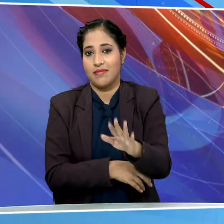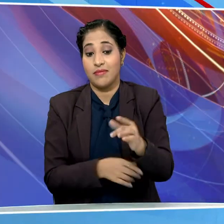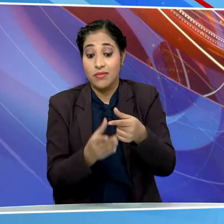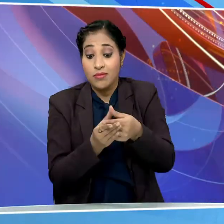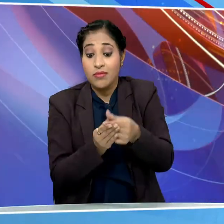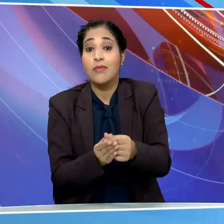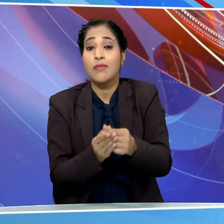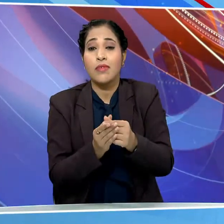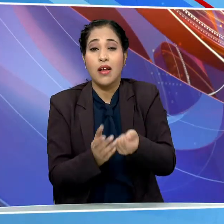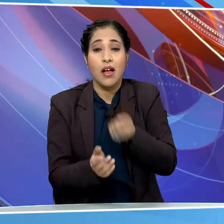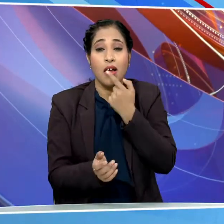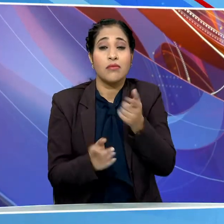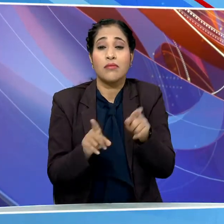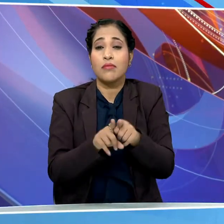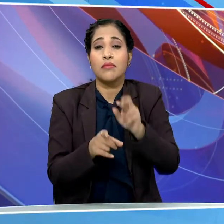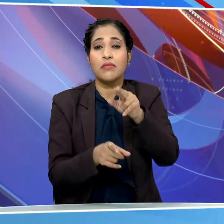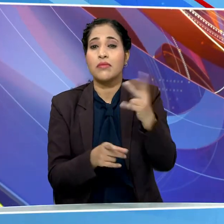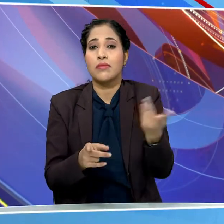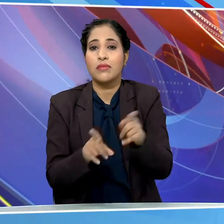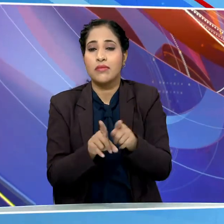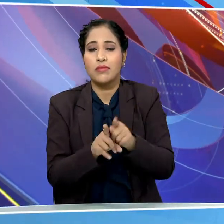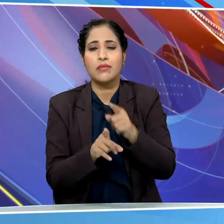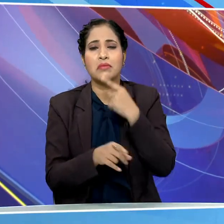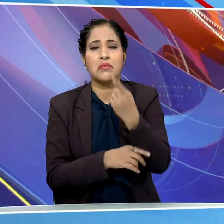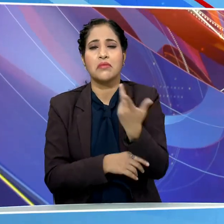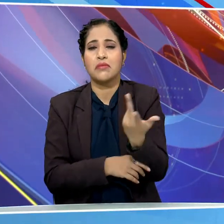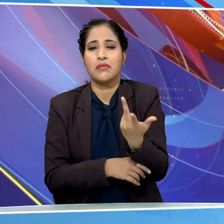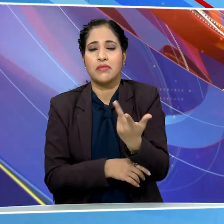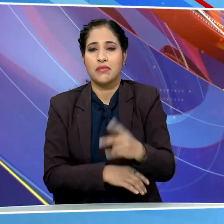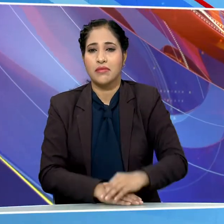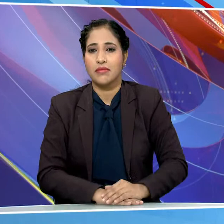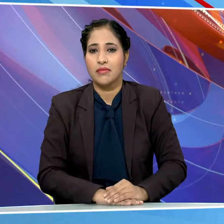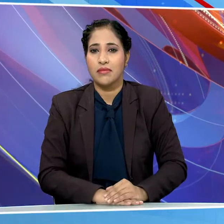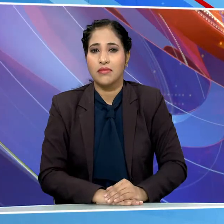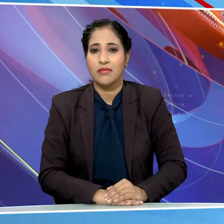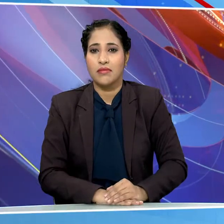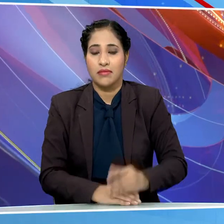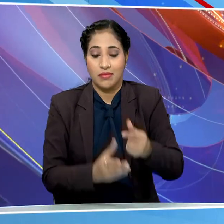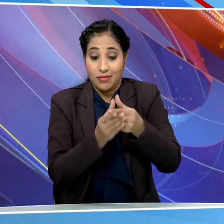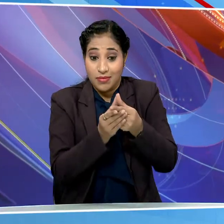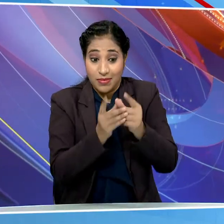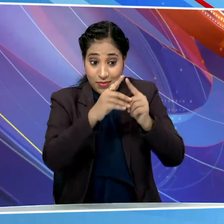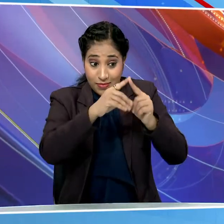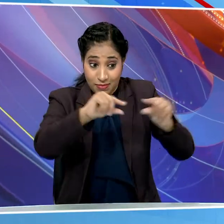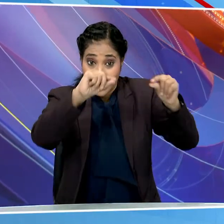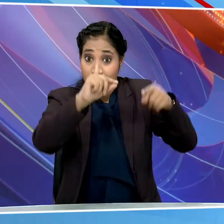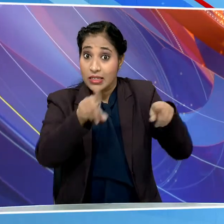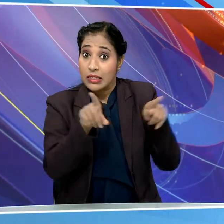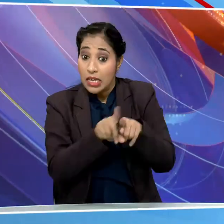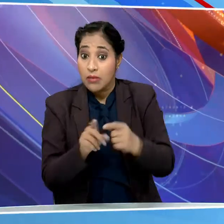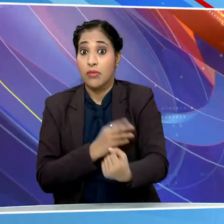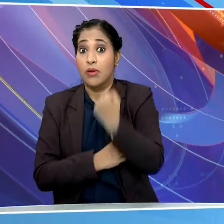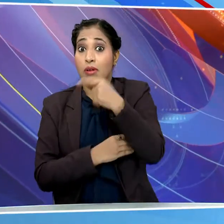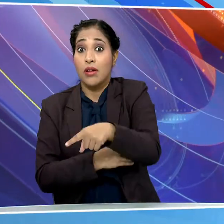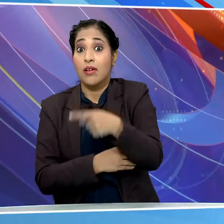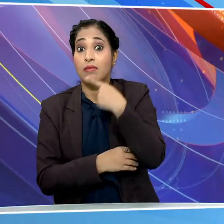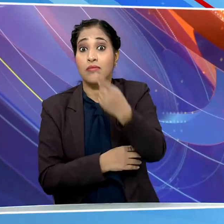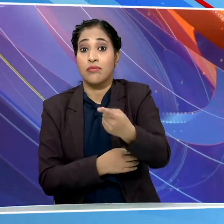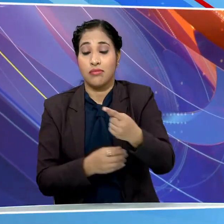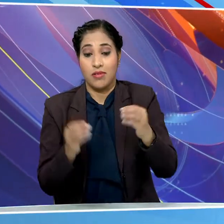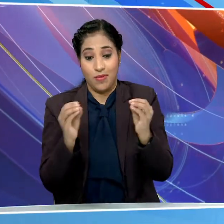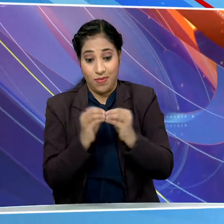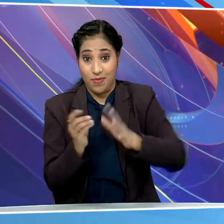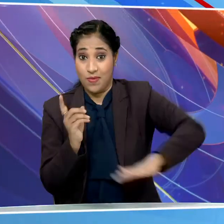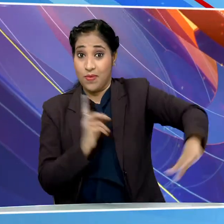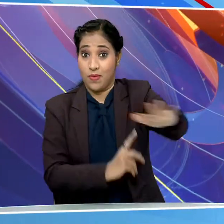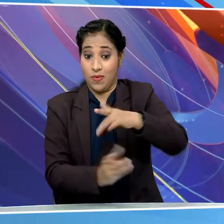मूंगफली बाहर जाने लग गई और बादाम आने लग गया। अब जब यहां मेरे बीकानेर क्षेत्र